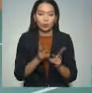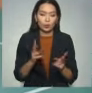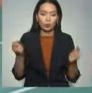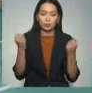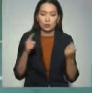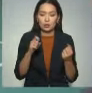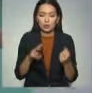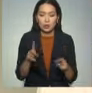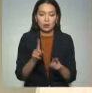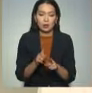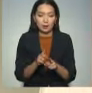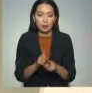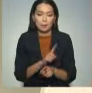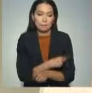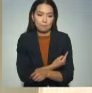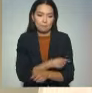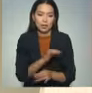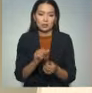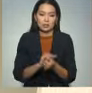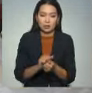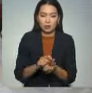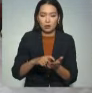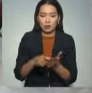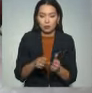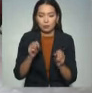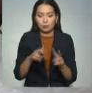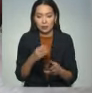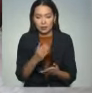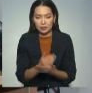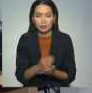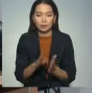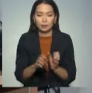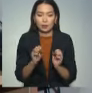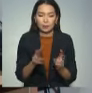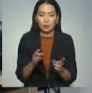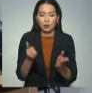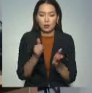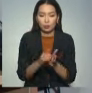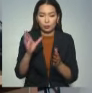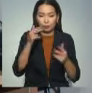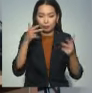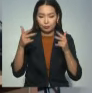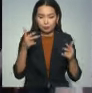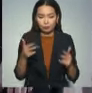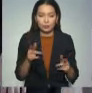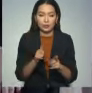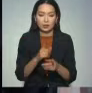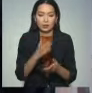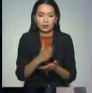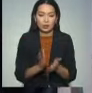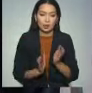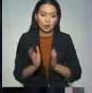зал, душевая, медпункт, бытовая комната для стирки и сушки белья. Для безопасности установлена система видеонаблюдения. Нургуль –